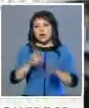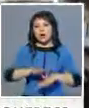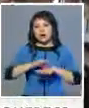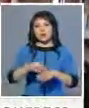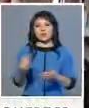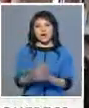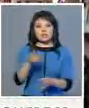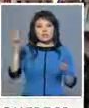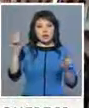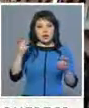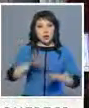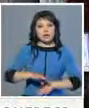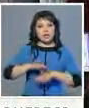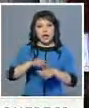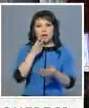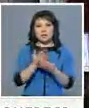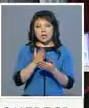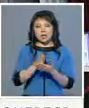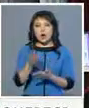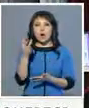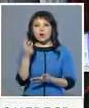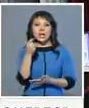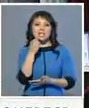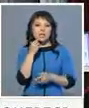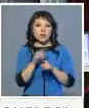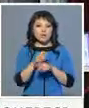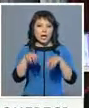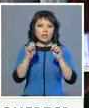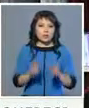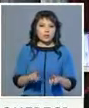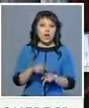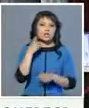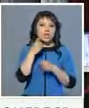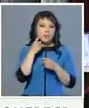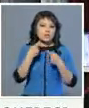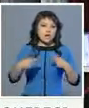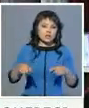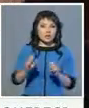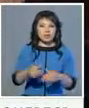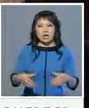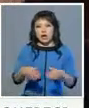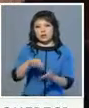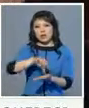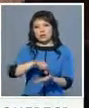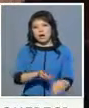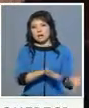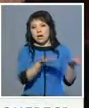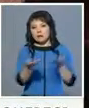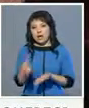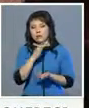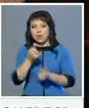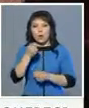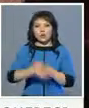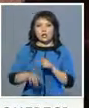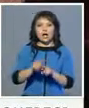жатыр. Биылғы форум жұмысына отандық 300 тіс мамандымен қоса еуропалық стоматологтар қауымдастығынан делегаттар қатысты. Бәріне ортақ